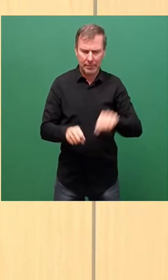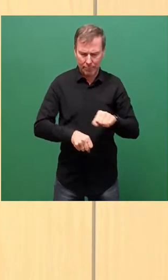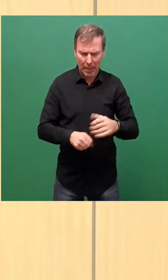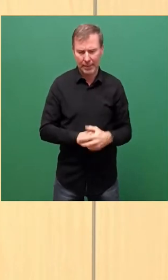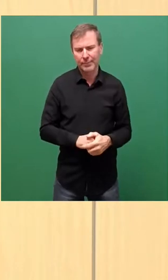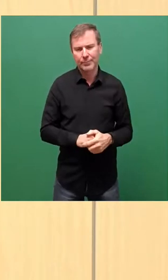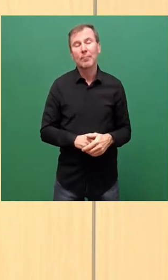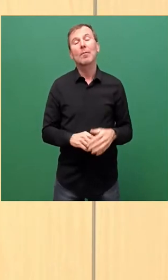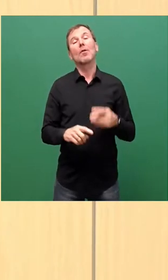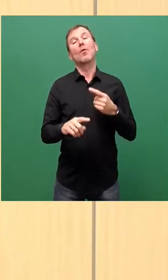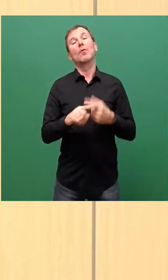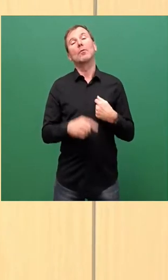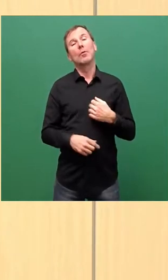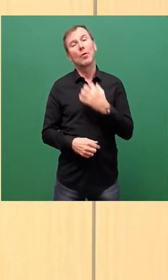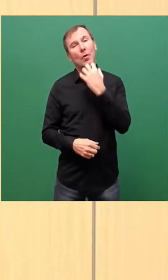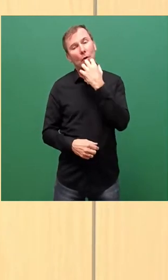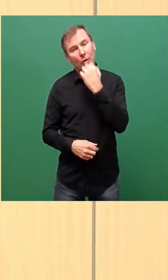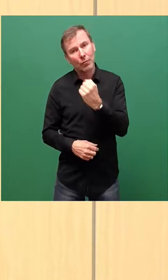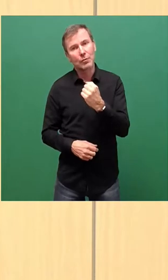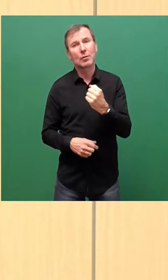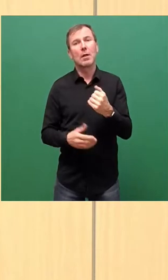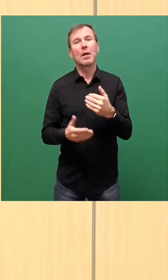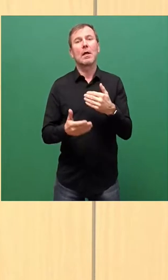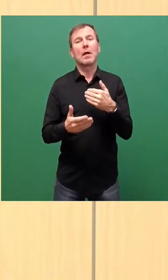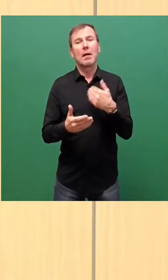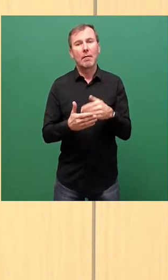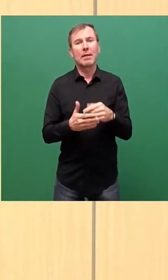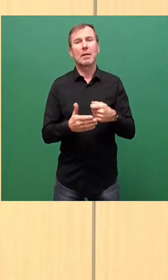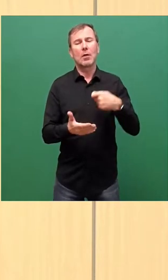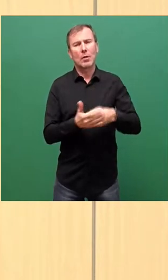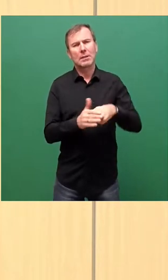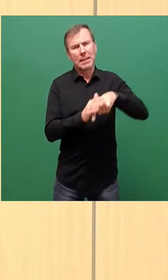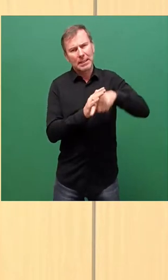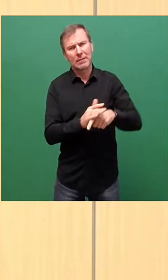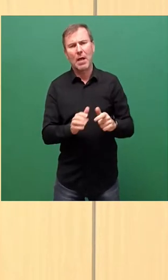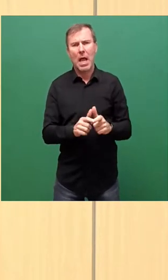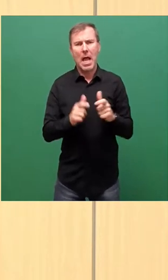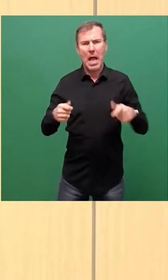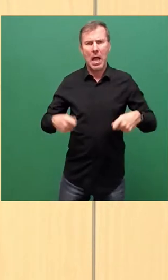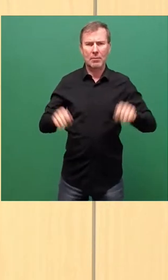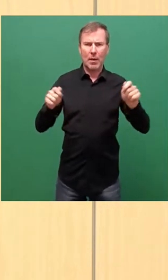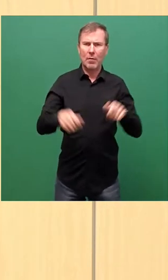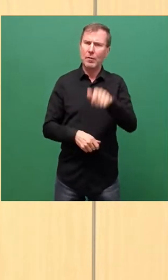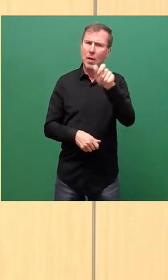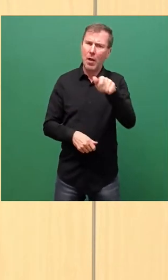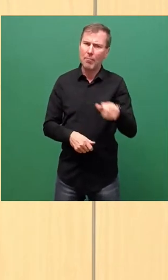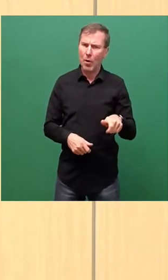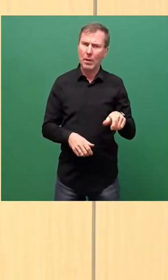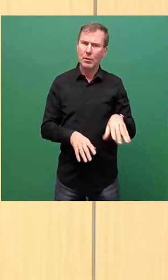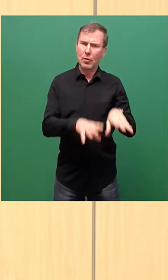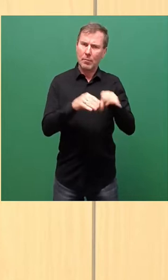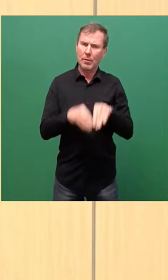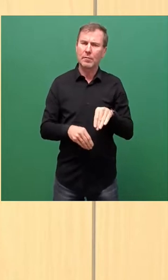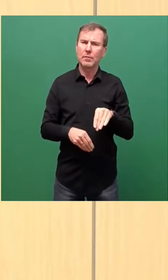wir, dass dieser weitere Ausbau, dieser sehr kostenintensive Ausbau, der von den Bürgern getragen werden muss, von den DVB getragen werden